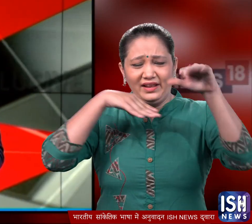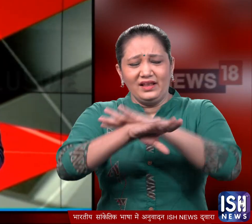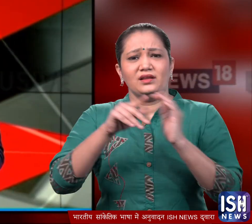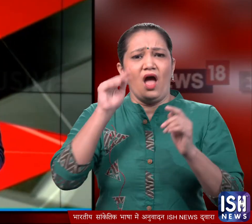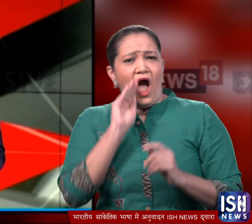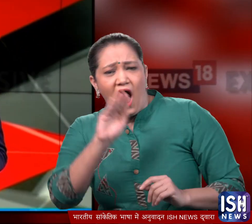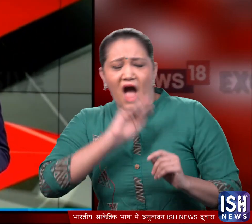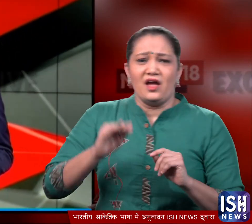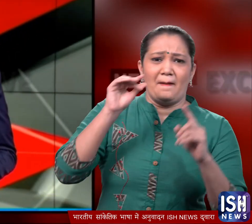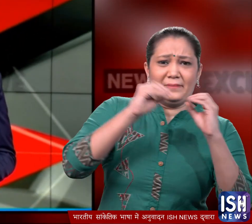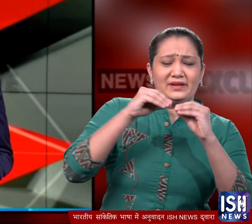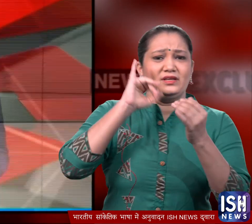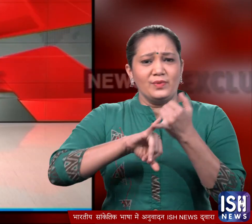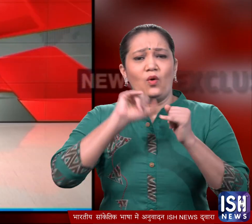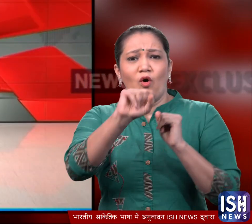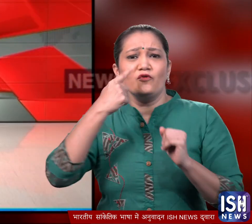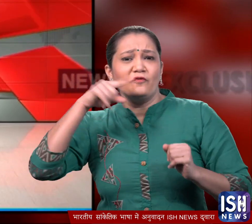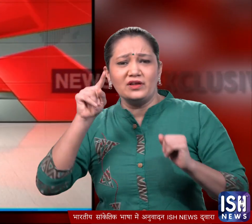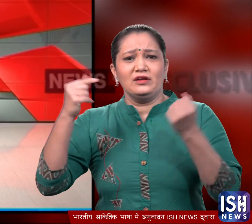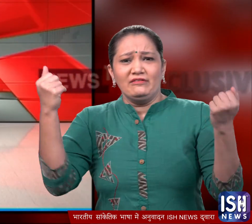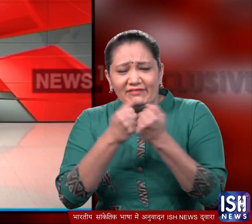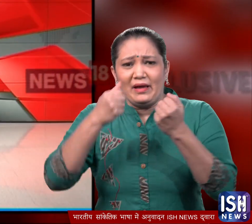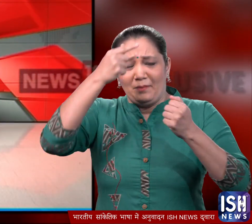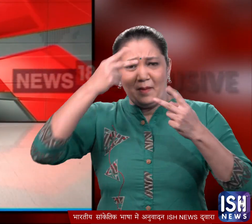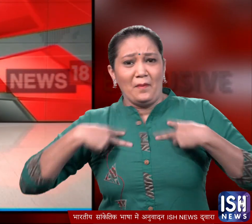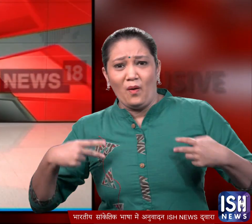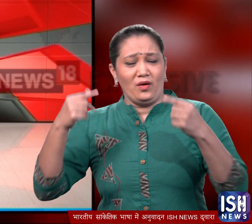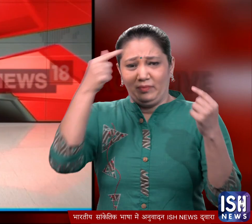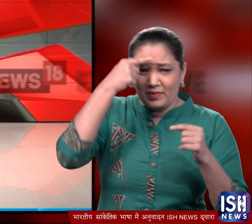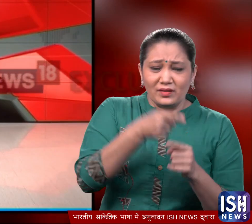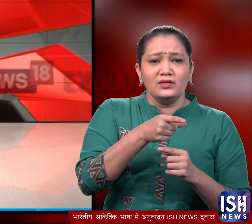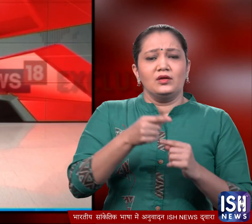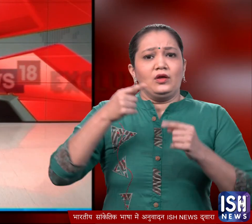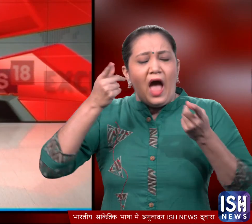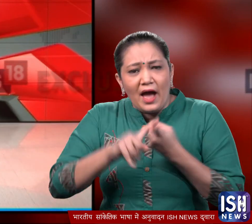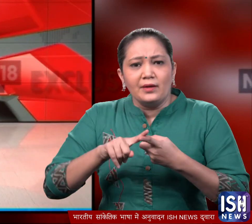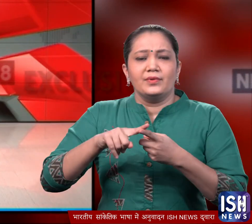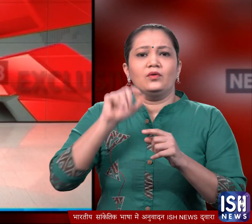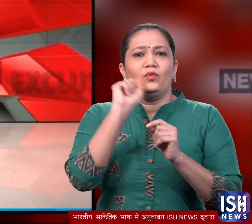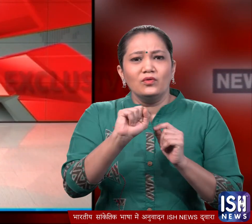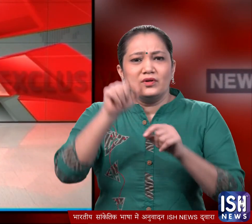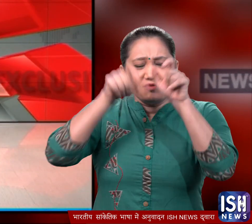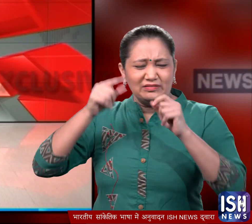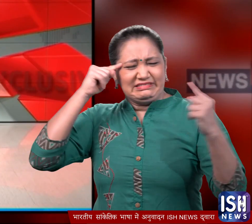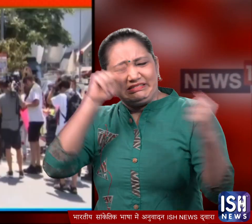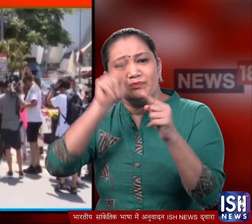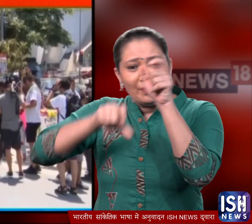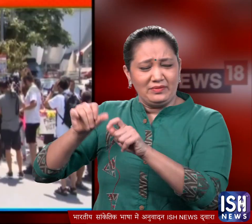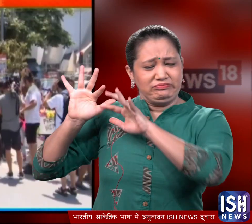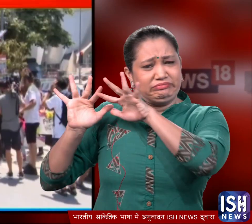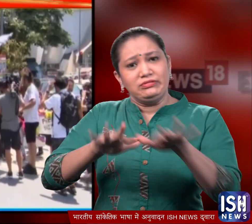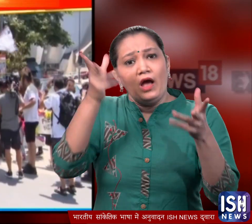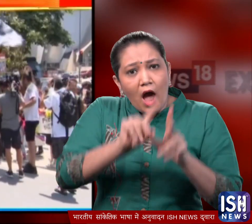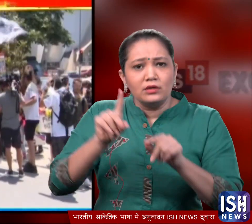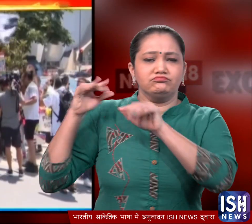एंजलिस में पॉप स्टार ब्रिटनी स्पीयर्स के अपने पिता के खिलाफ चल रहे एक कानूनी केस में सुनवाई की तारीख आई तो उनके फैंस हर बार की तरह